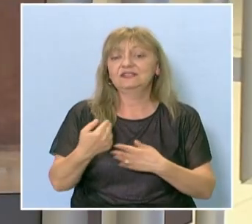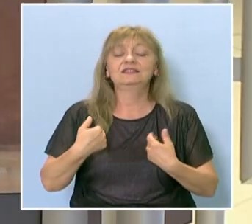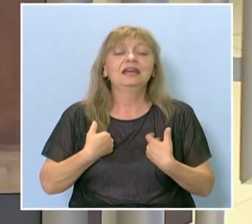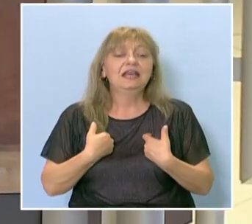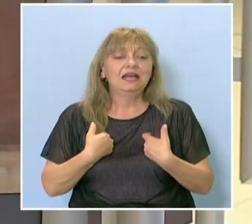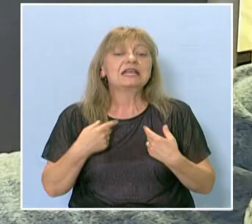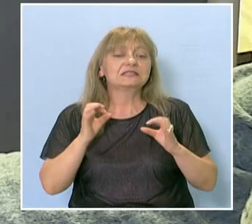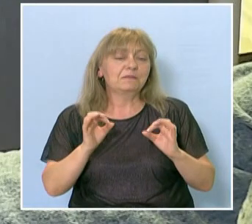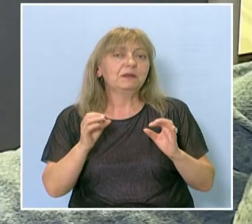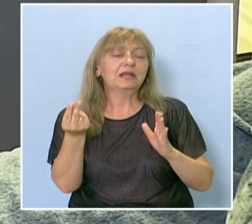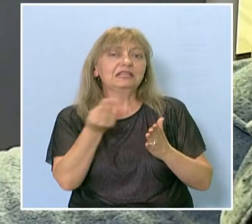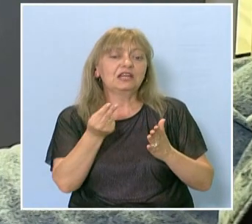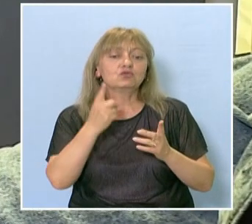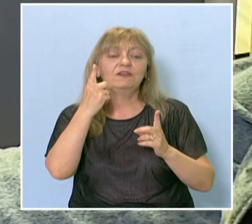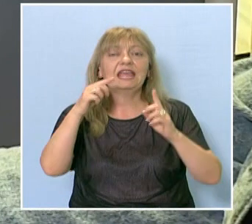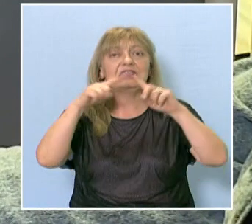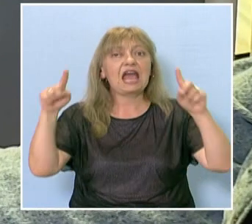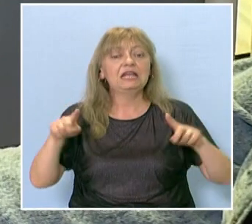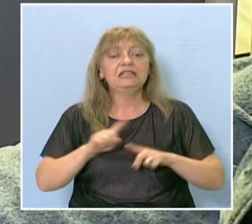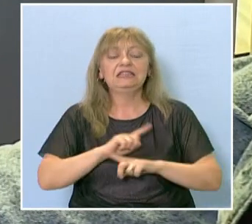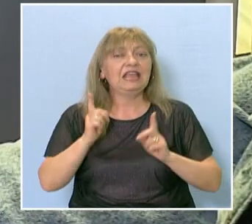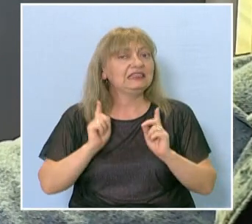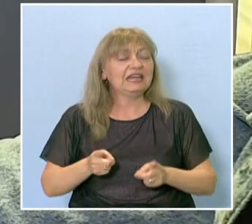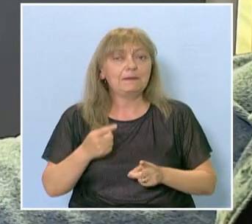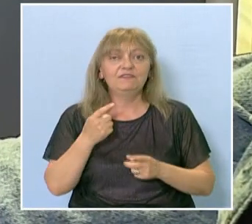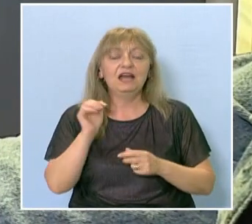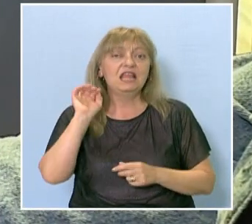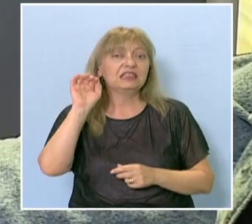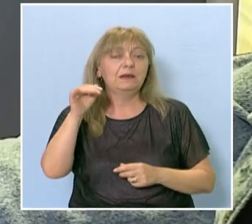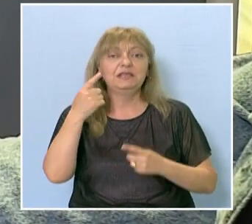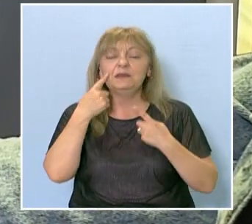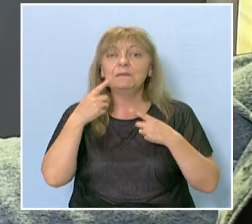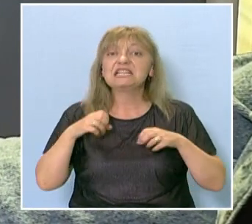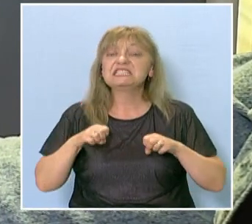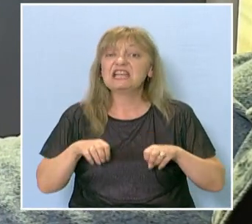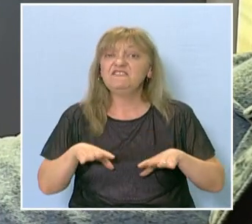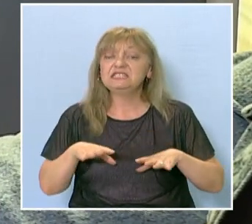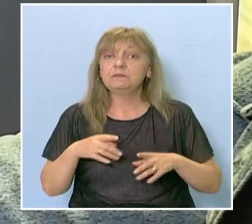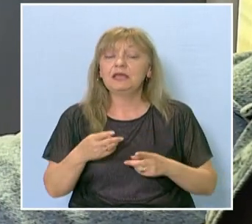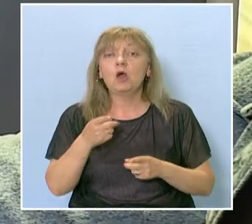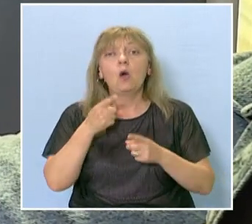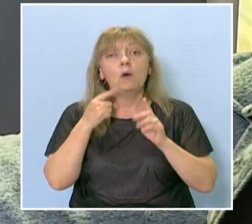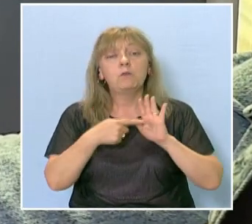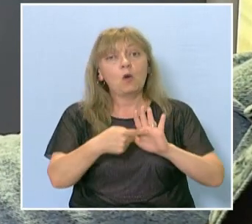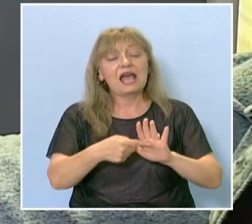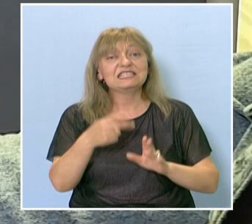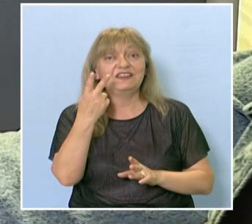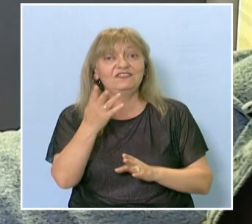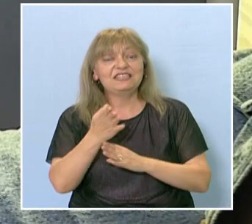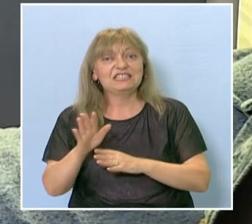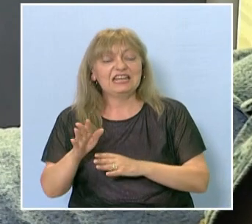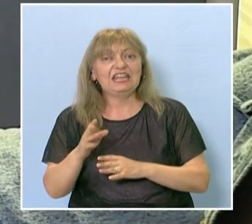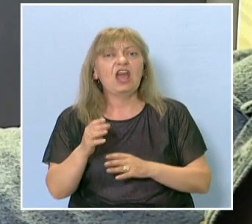картина, която показва това, че не трябва да бъдем зависими, и показва две страни. И едната е лошия